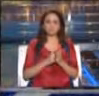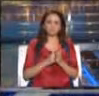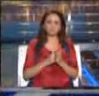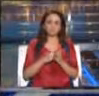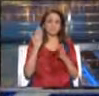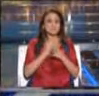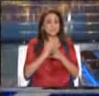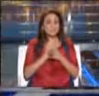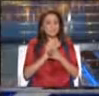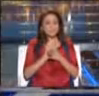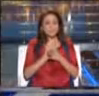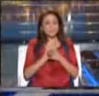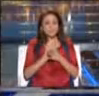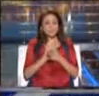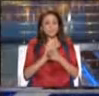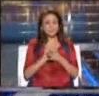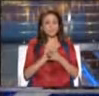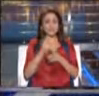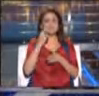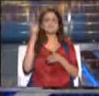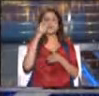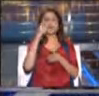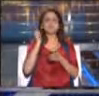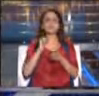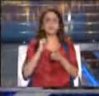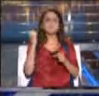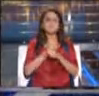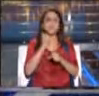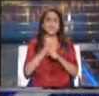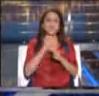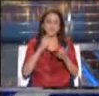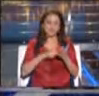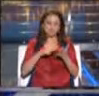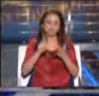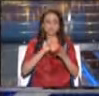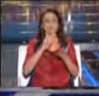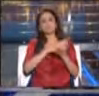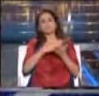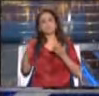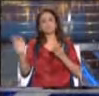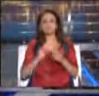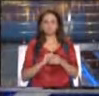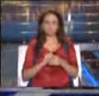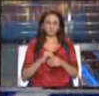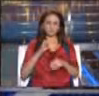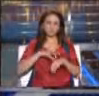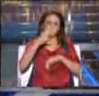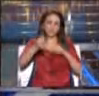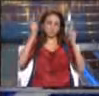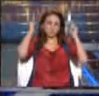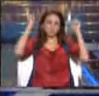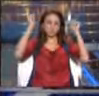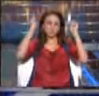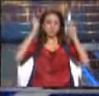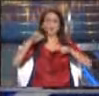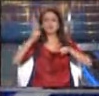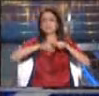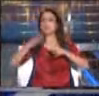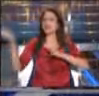ليه لأسباب دوافع فنية مهنية 100%. جم بعد كده بعد الثورة الميمونة راح مرجعين كل